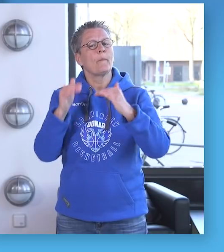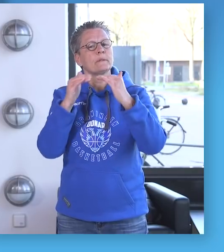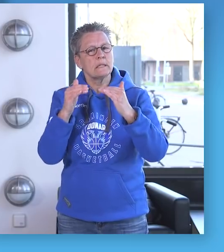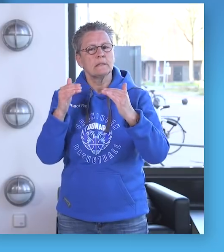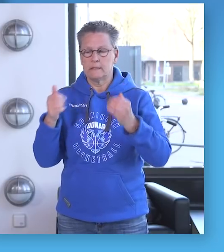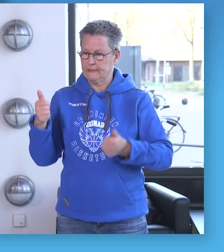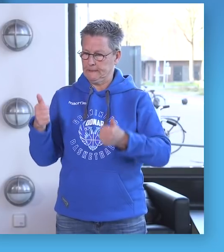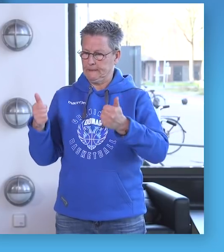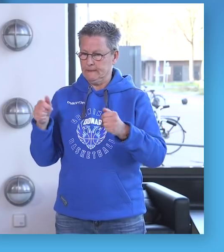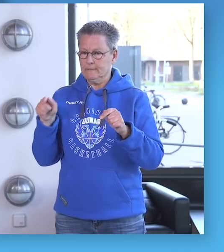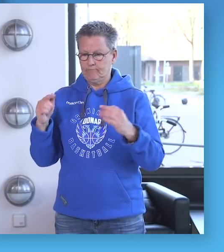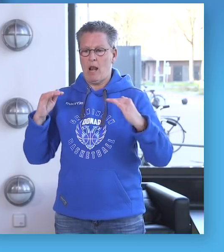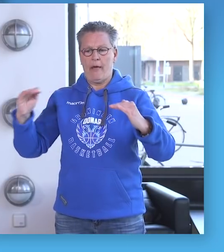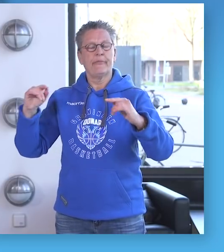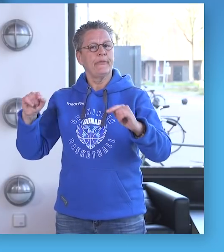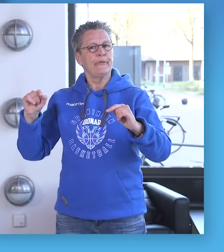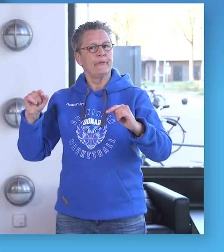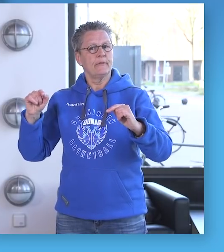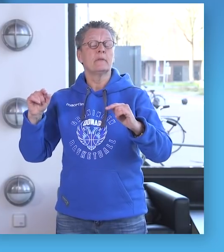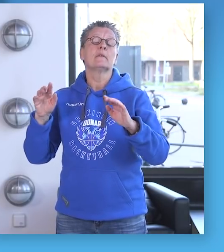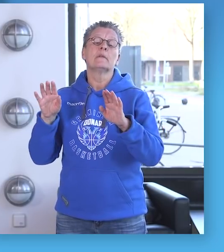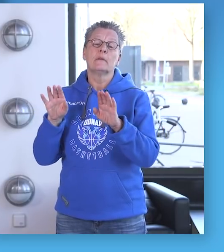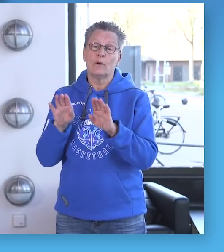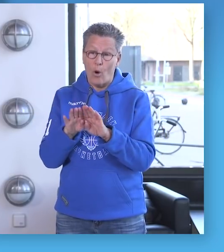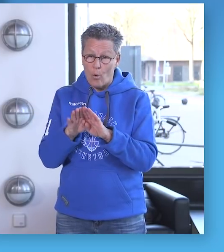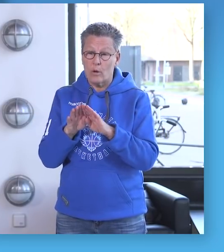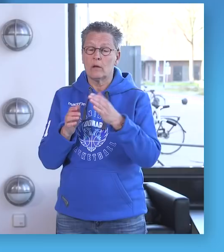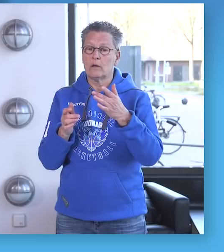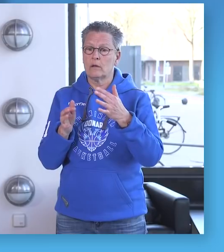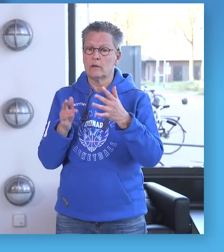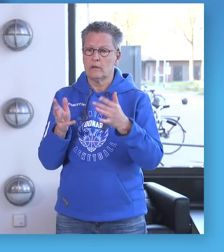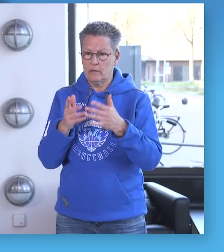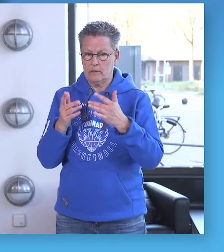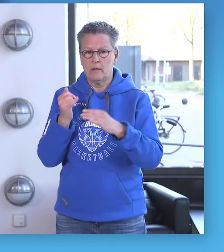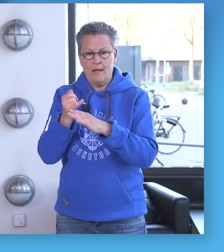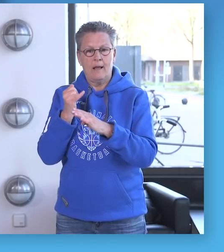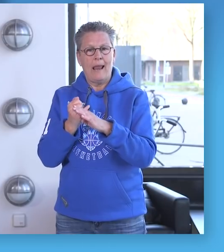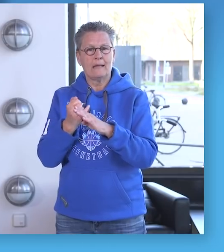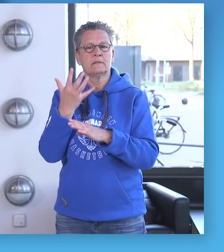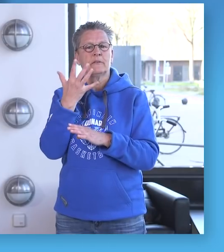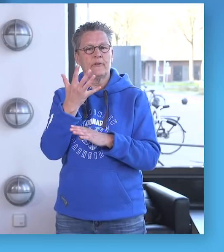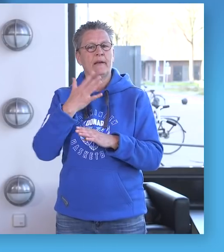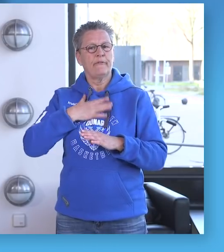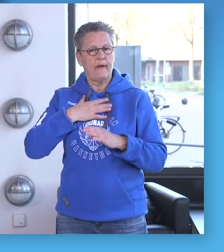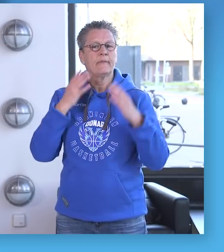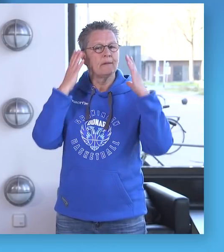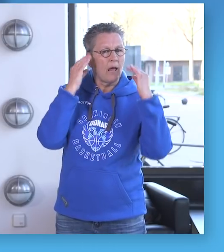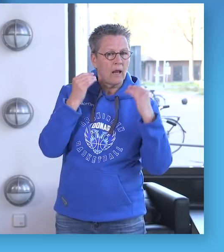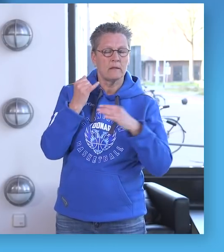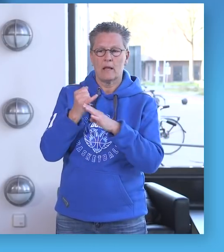twee landen. En dat doe je ook voor de top, hè, de laatste 5 in Nederland en de laatste 5 in